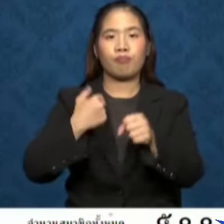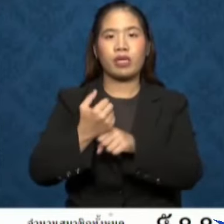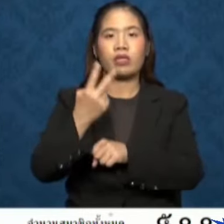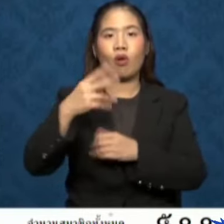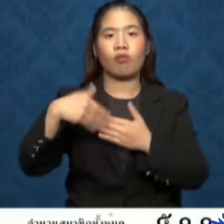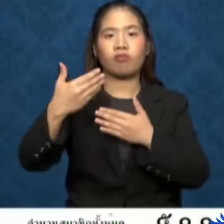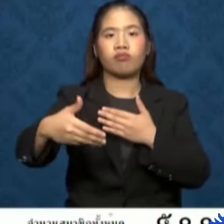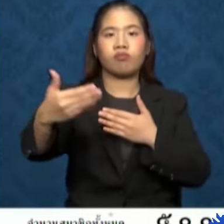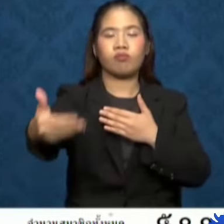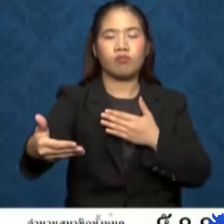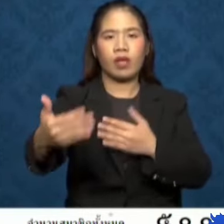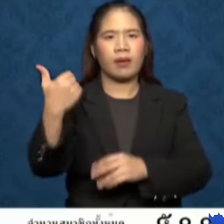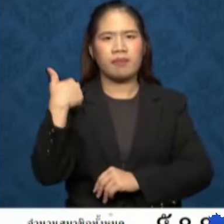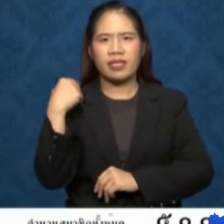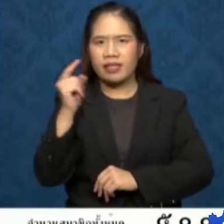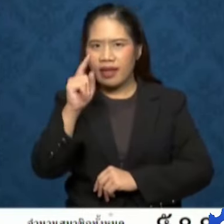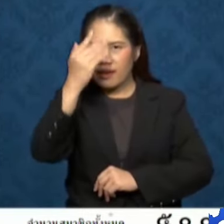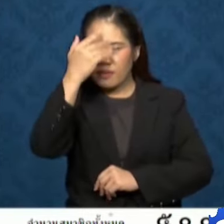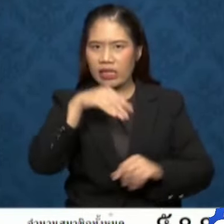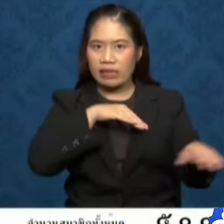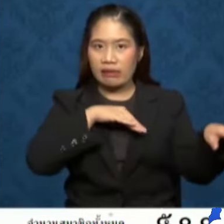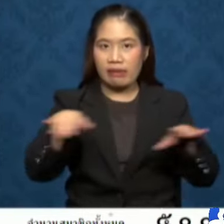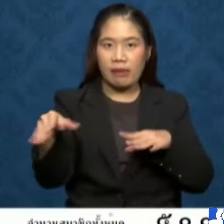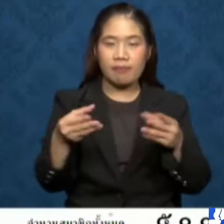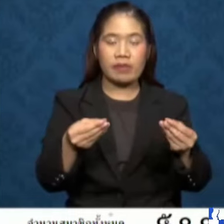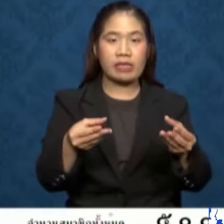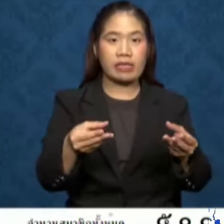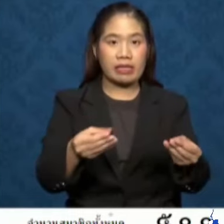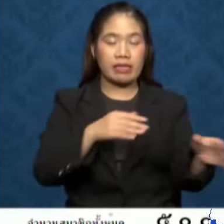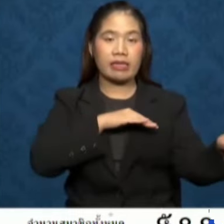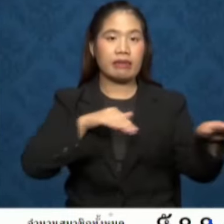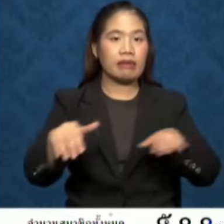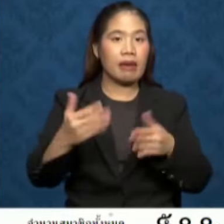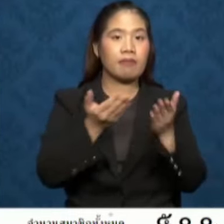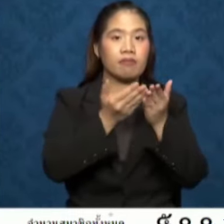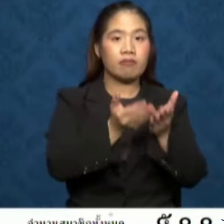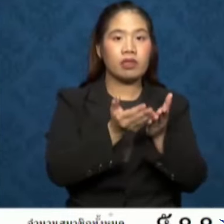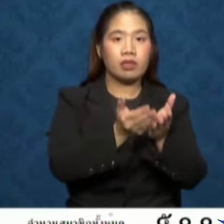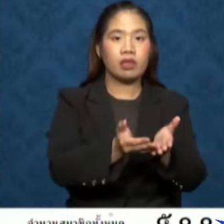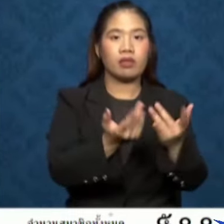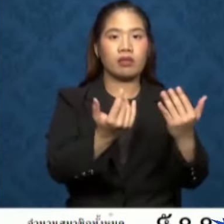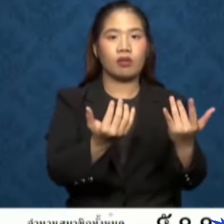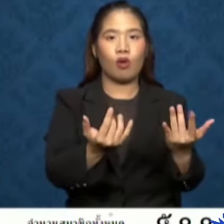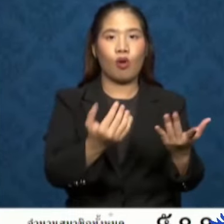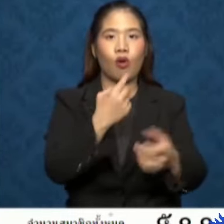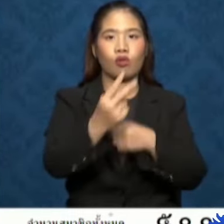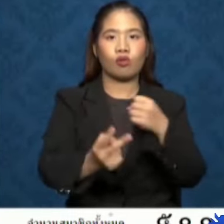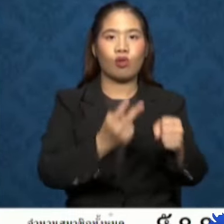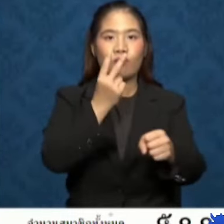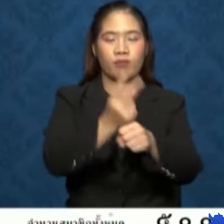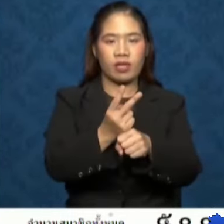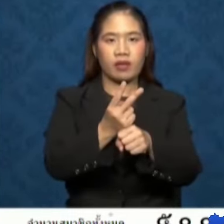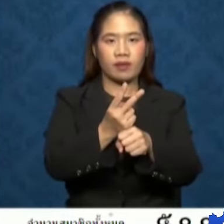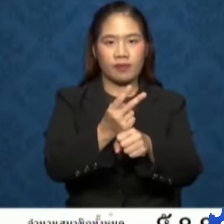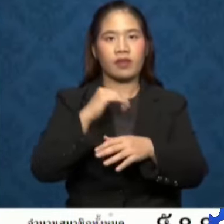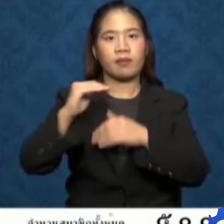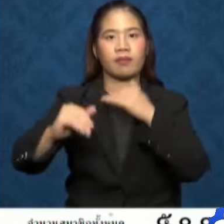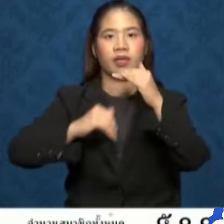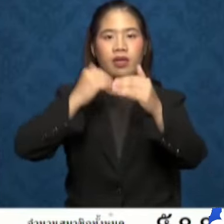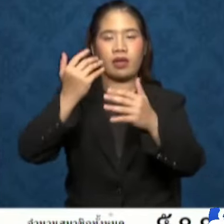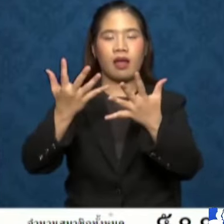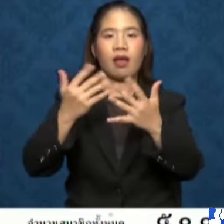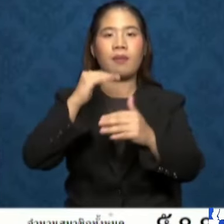เรือที่ไหนครับที่เขาจะเตรียมคนเตรียมเครื่องจักรเตรียมพื้นที่ทิ้งไว้เฉยๆ 2ปีการพัฒนาอุตสาหกรรมการต่อเรือ